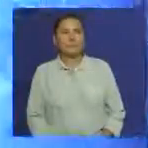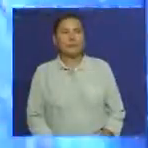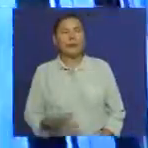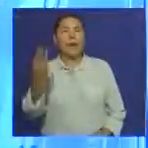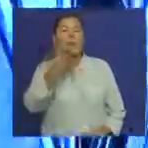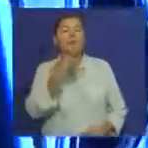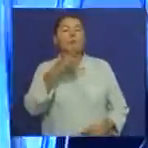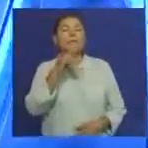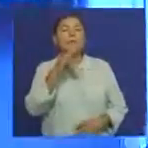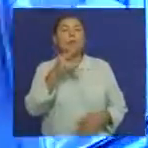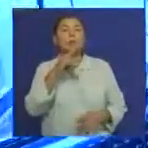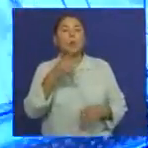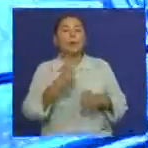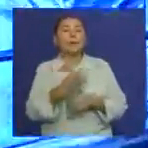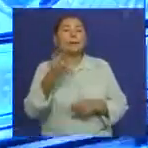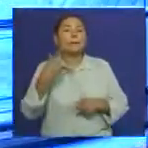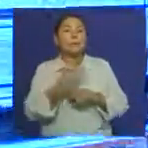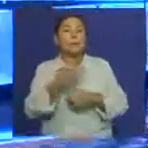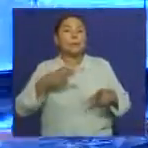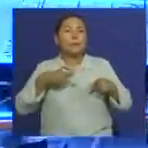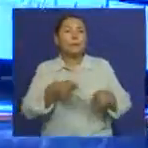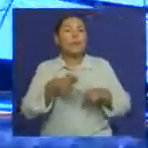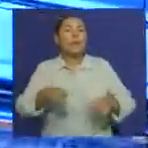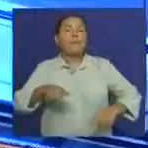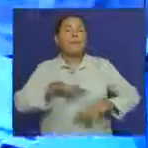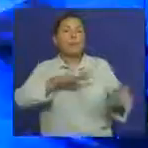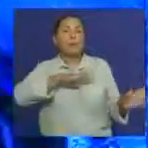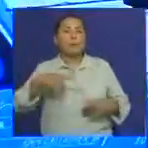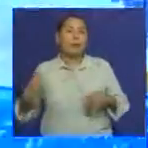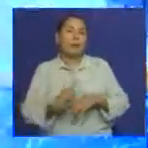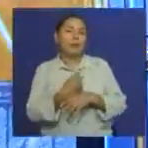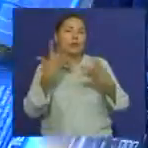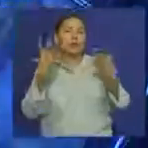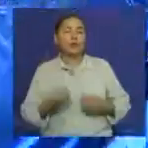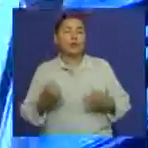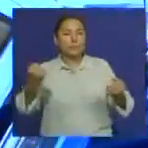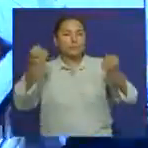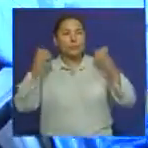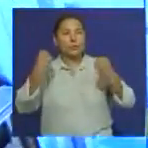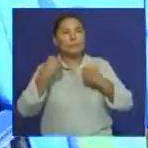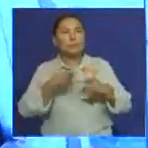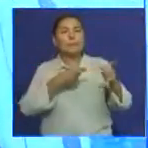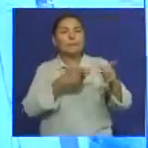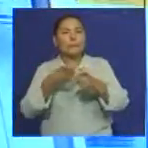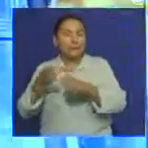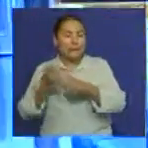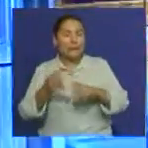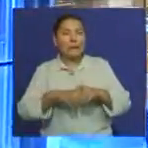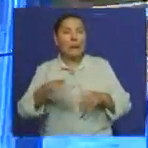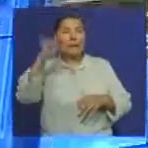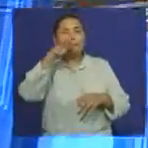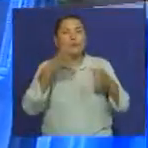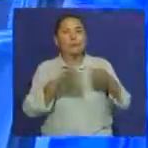Автауда триатлоннан темір адам Қазақстан кубогының финалы өтті. Алғашқы күні кәсіби спортшылардан мықтылар анықталып, Қазақстан